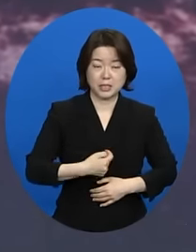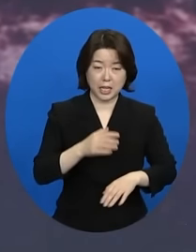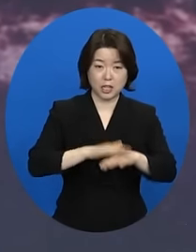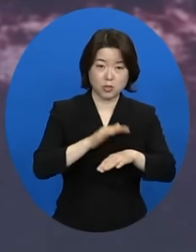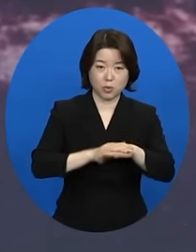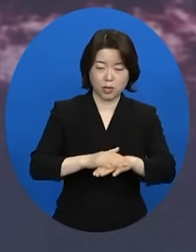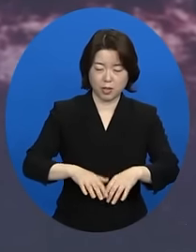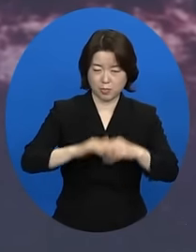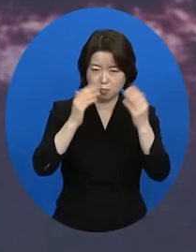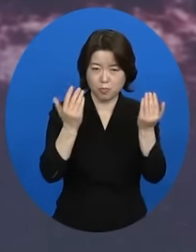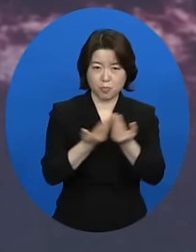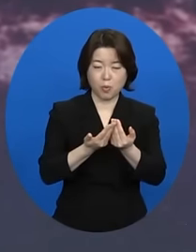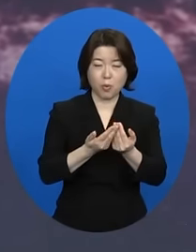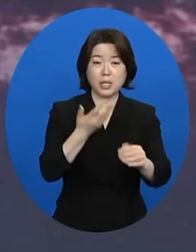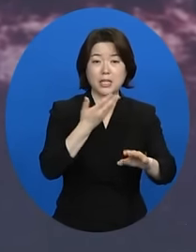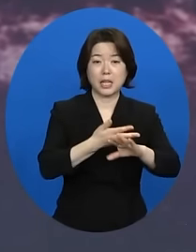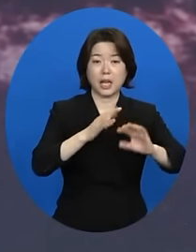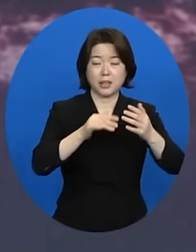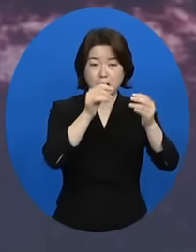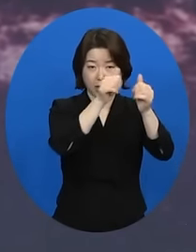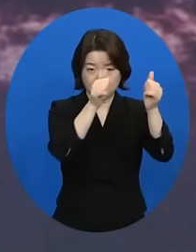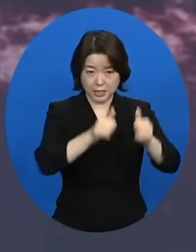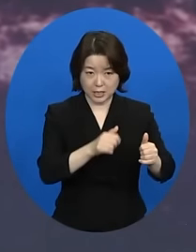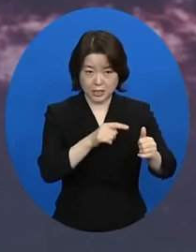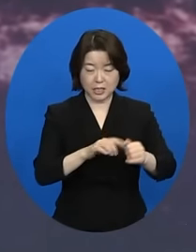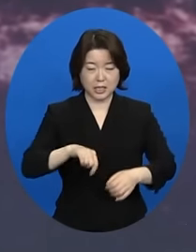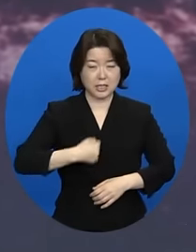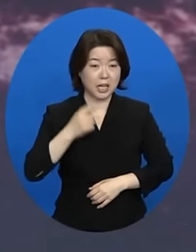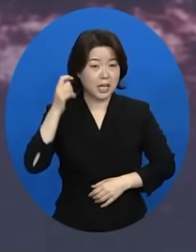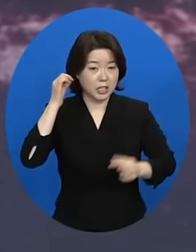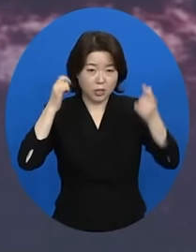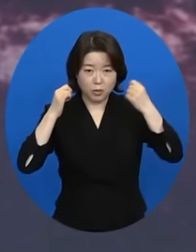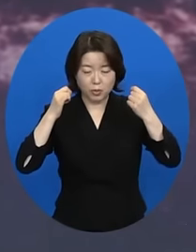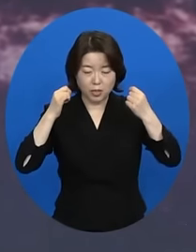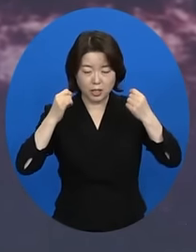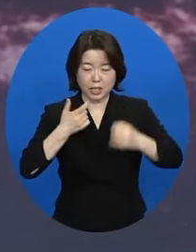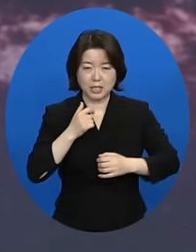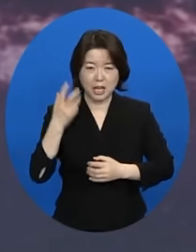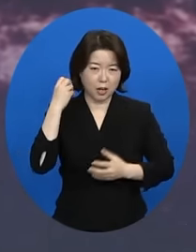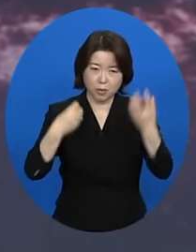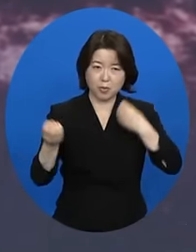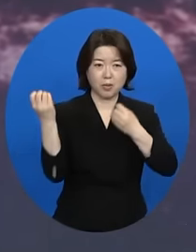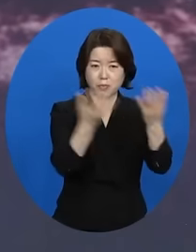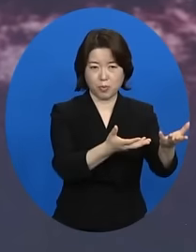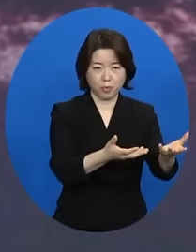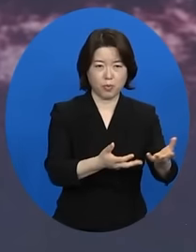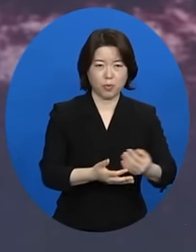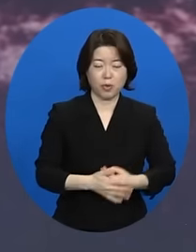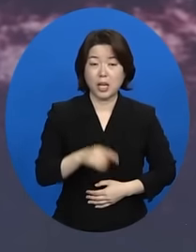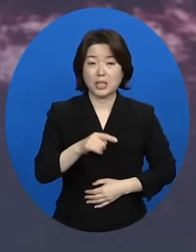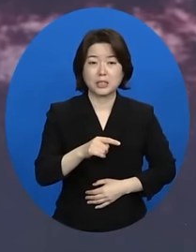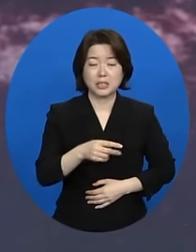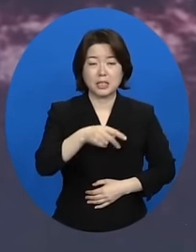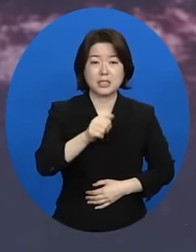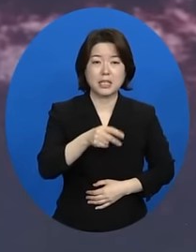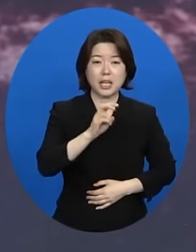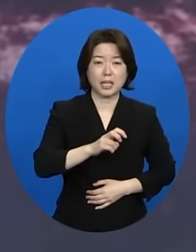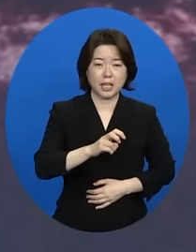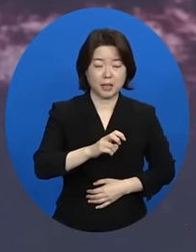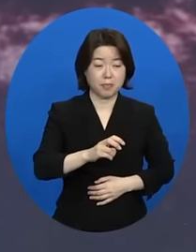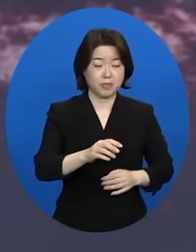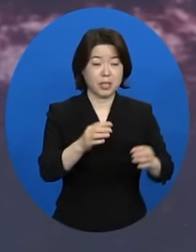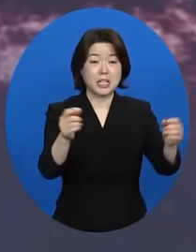있는 모든 이방 신상들과 자기 귀에 있는 귀걸이들을 야곱에게 주는지라 야곱이 그것들을 세겜 근처 상수리나무